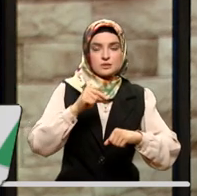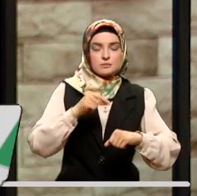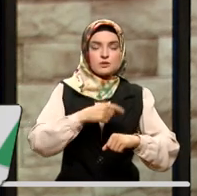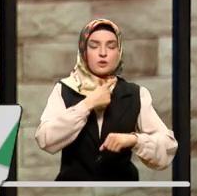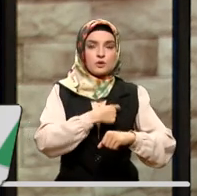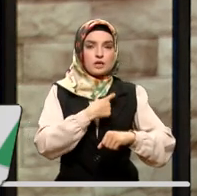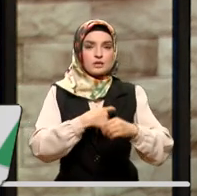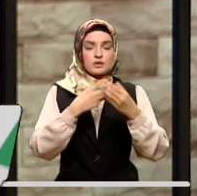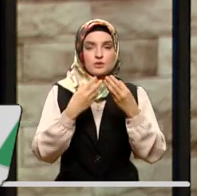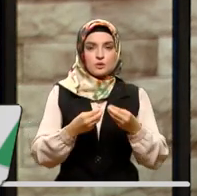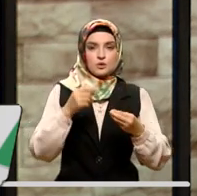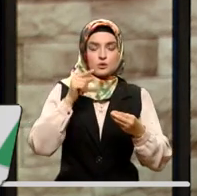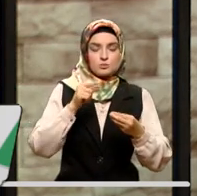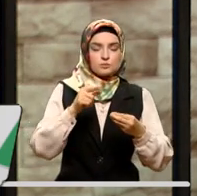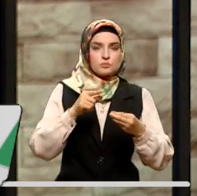özellikle bu